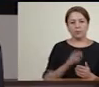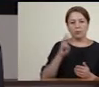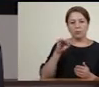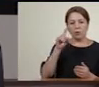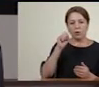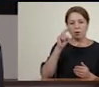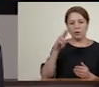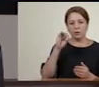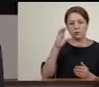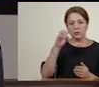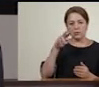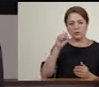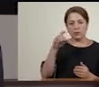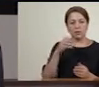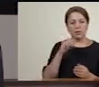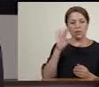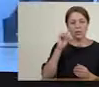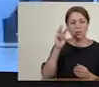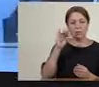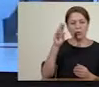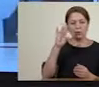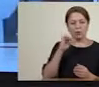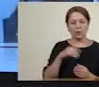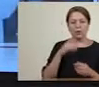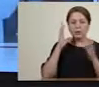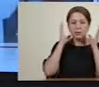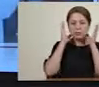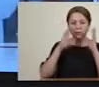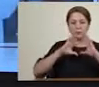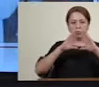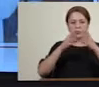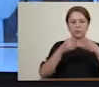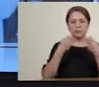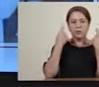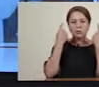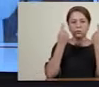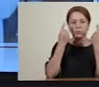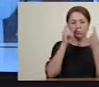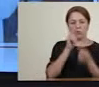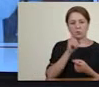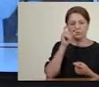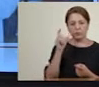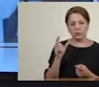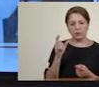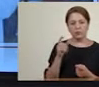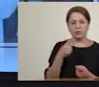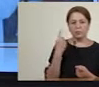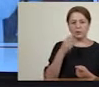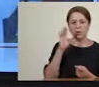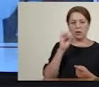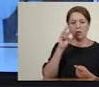Muhaddislar imomi Islom dunyosining mashhur vakillaridan